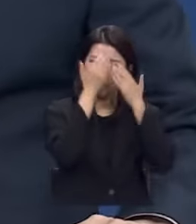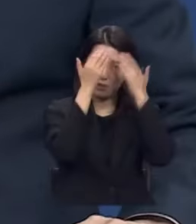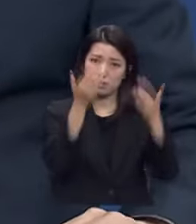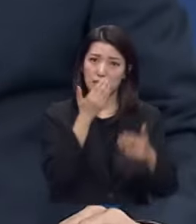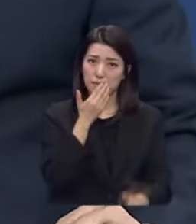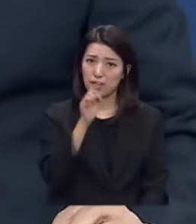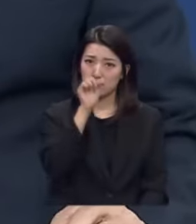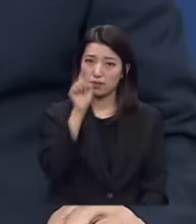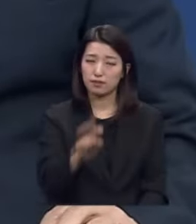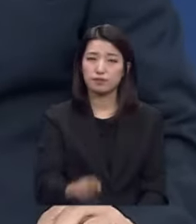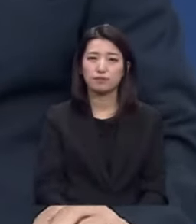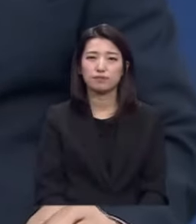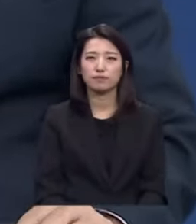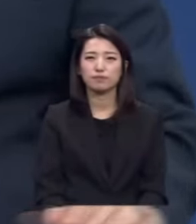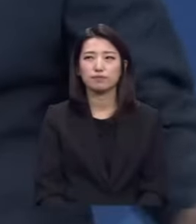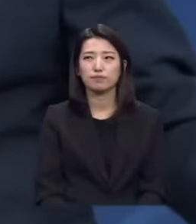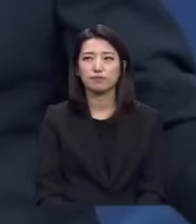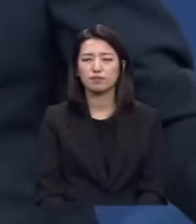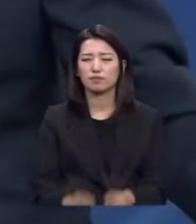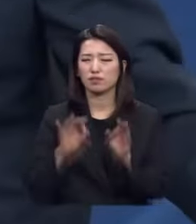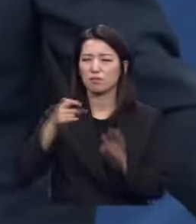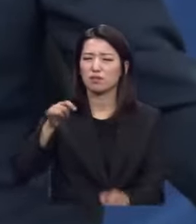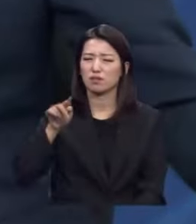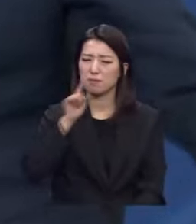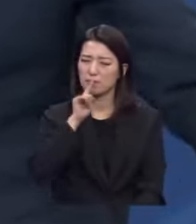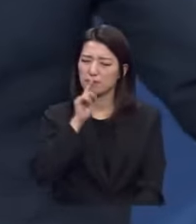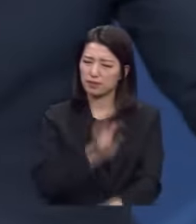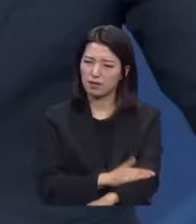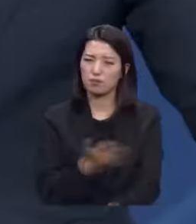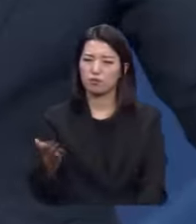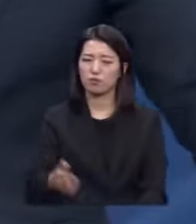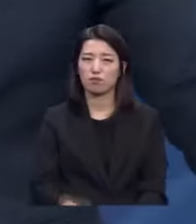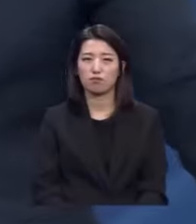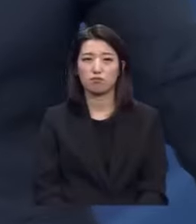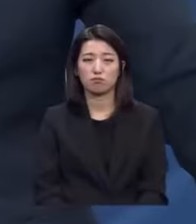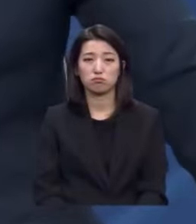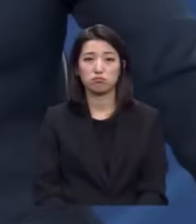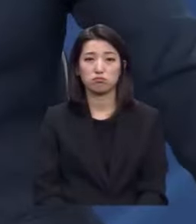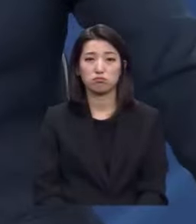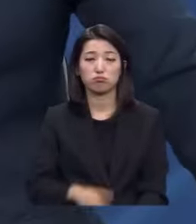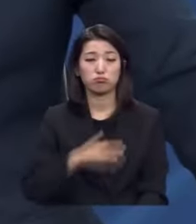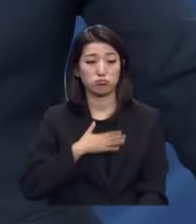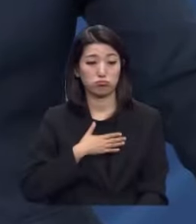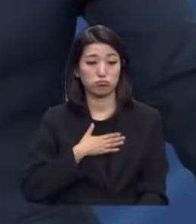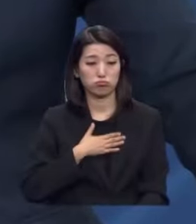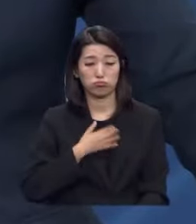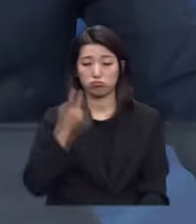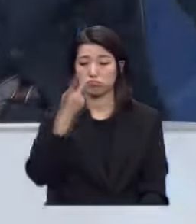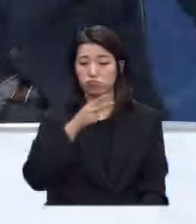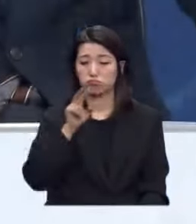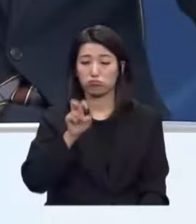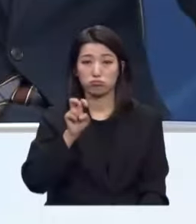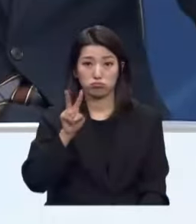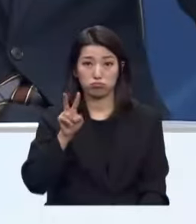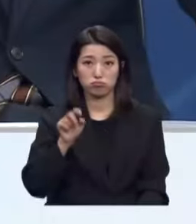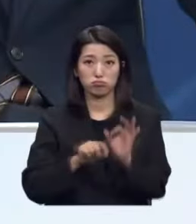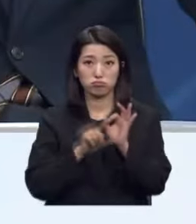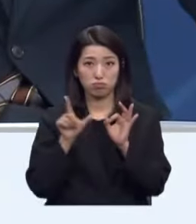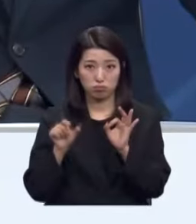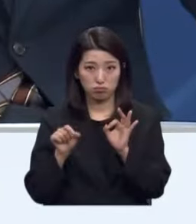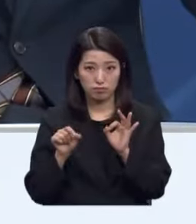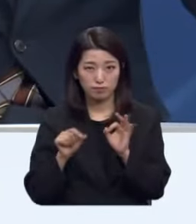김겸 전의원이 저렇게 말하면 안 될 거 같아요 제가 볼 때 면책 특권 때문에 이제 국정감사 때 얘기했던 거 2022년도 10월 때에 얘기한 건